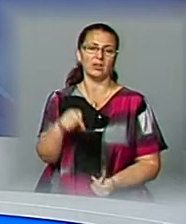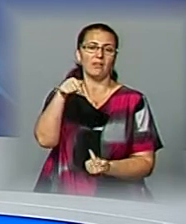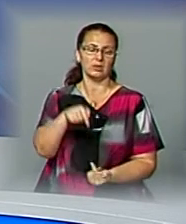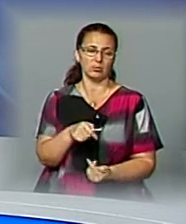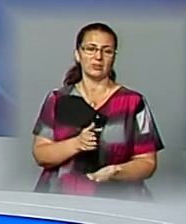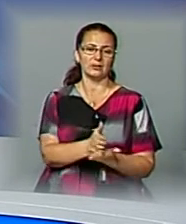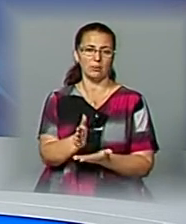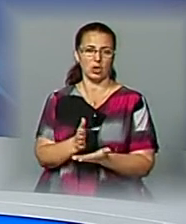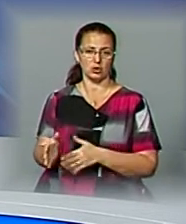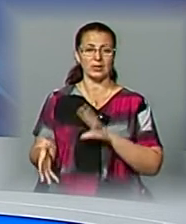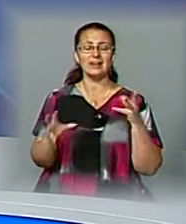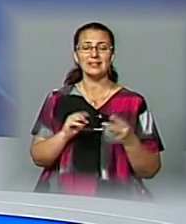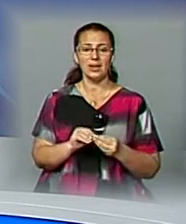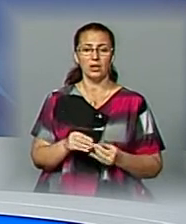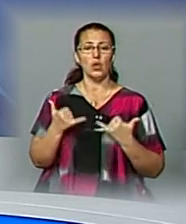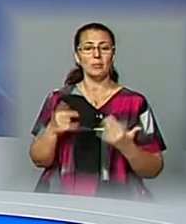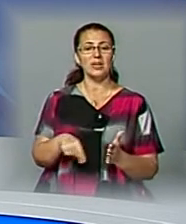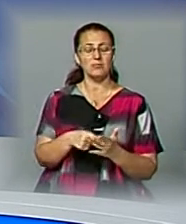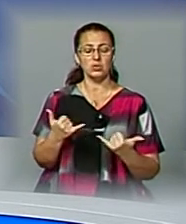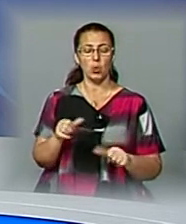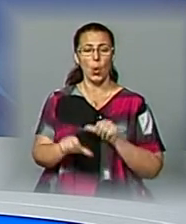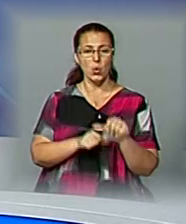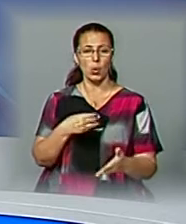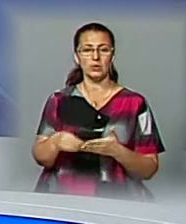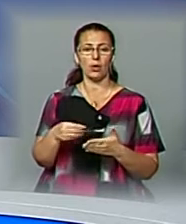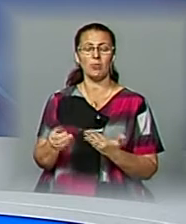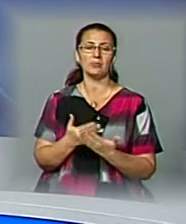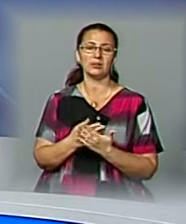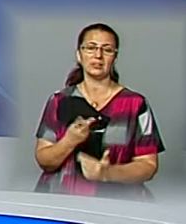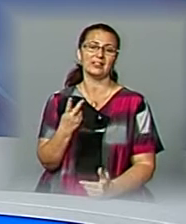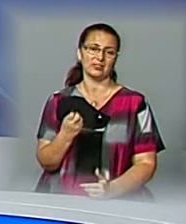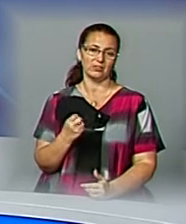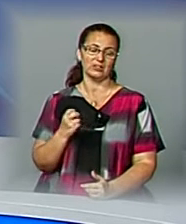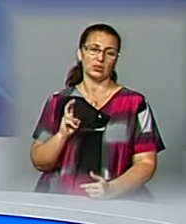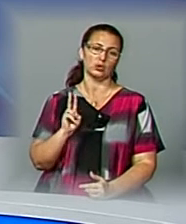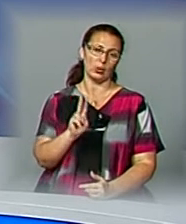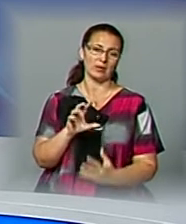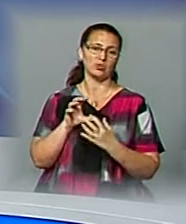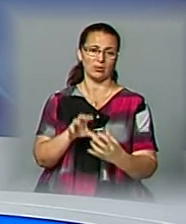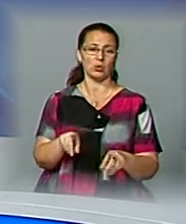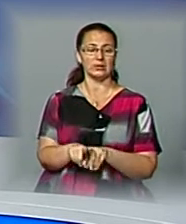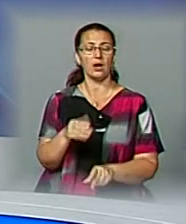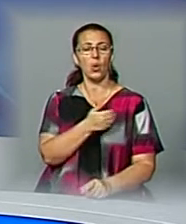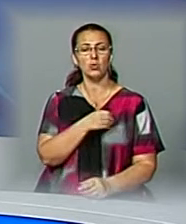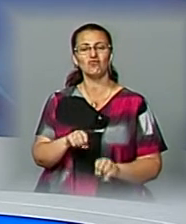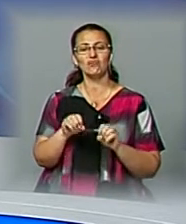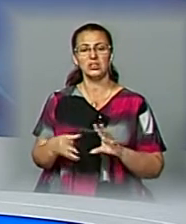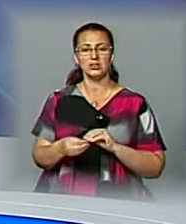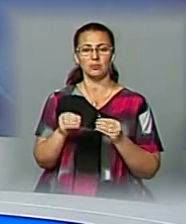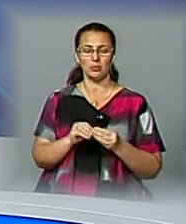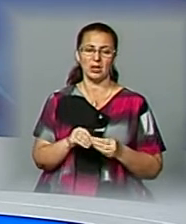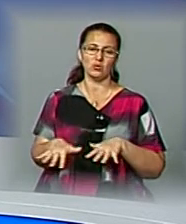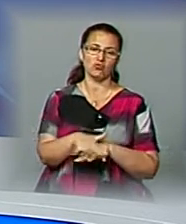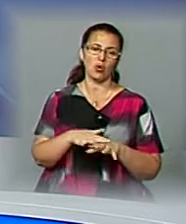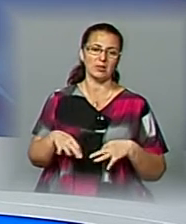маршрути. А загалом для міста цього року закупили близько 200 тролейбусів та автобусів. Таким чином хочуть вирішити проблему з